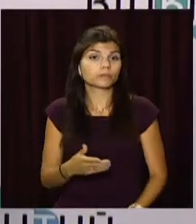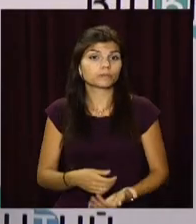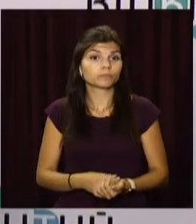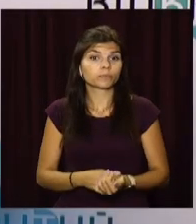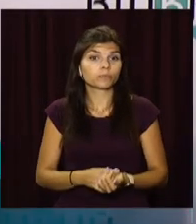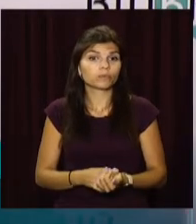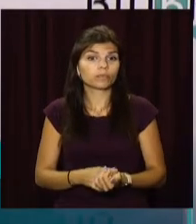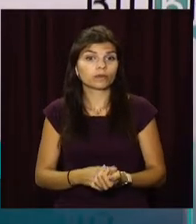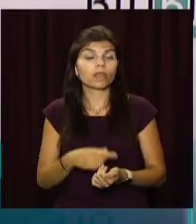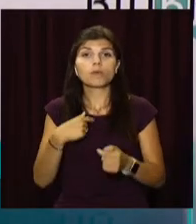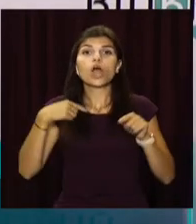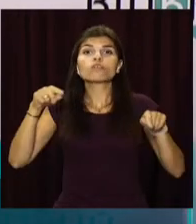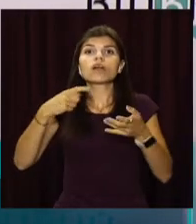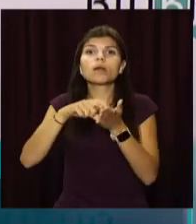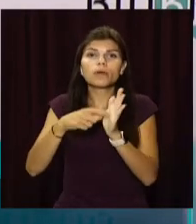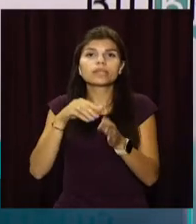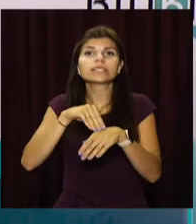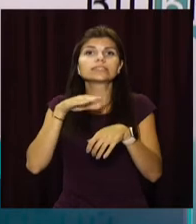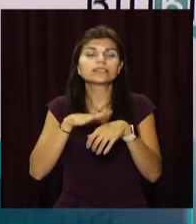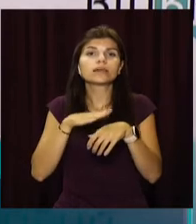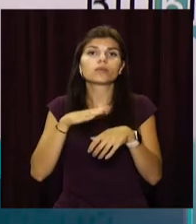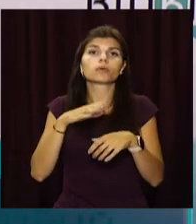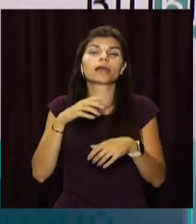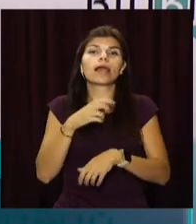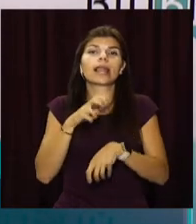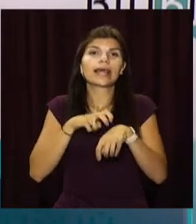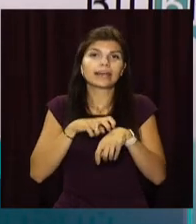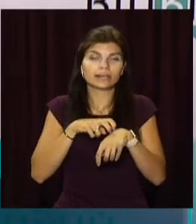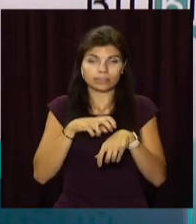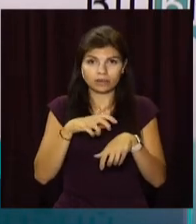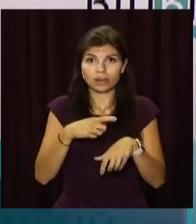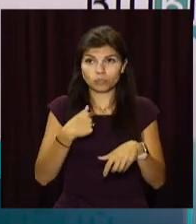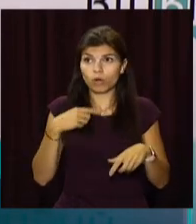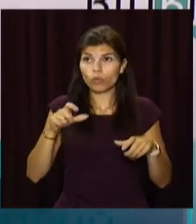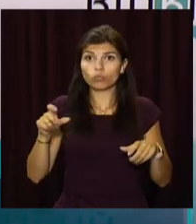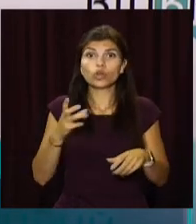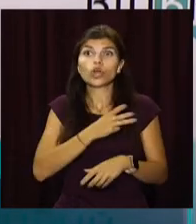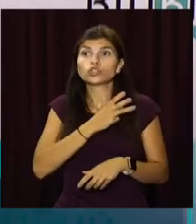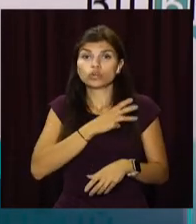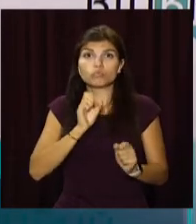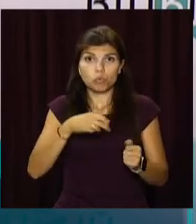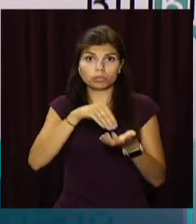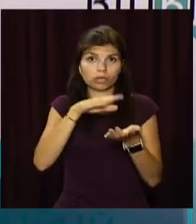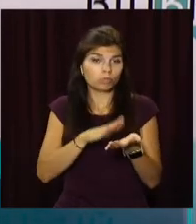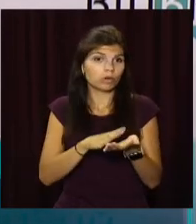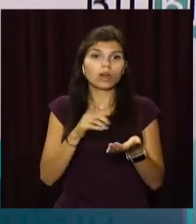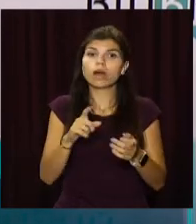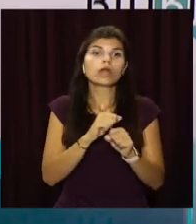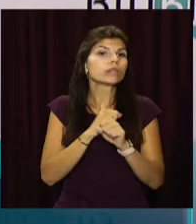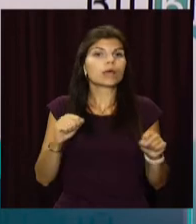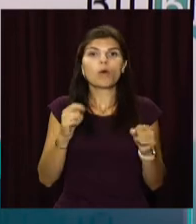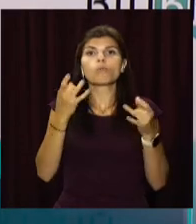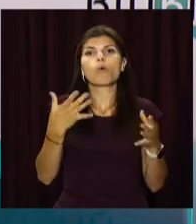Ми створили вже кабінети і запис лікарів 24. Можуть вже наші мешканці міста Дніпро записуватися, тому що не можна прийти.